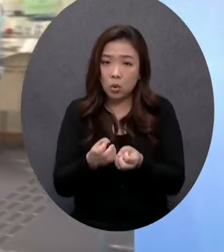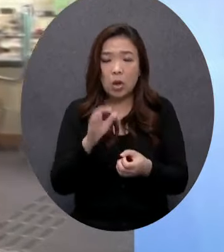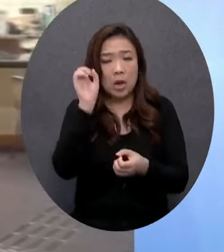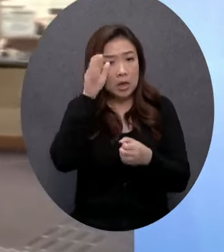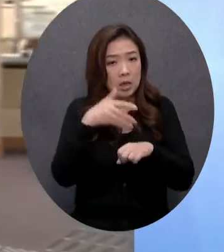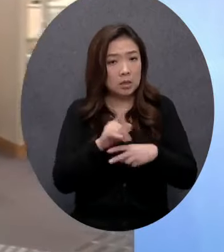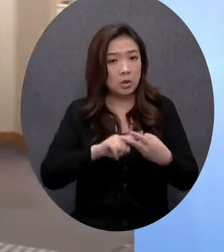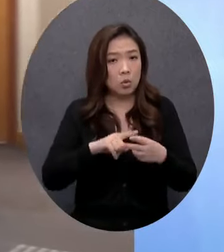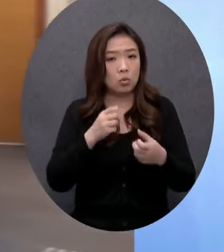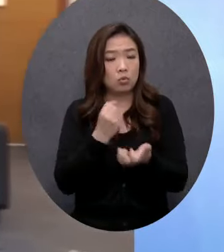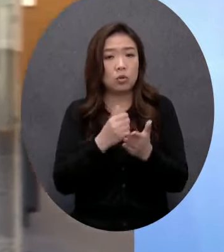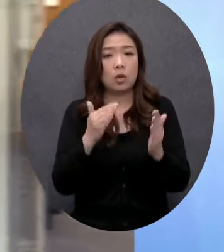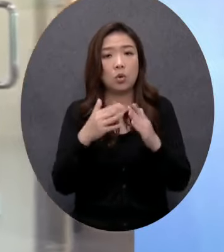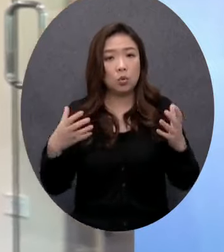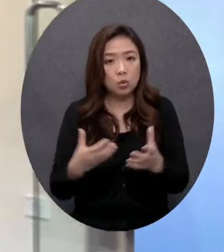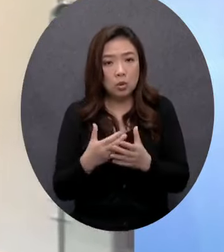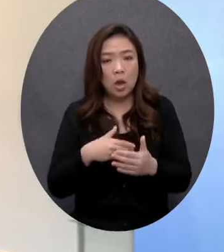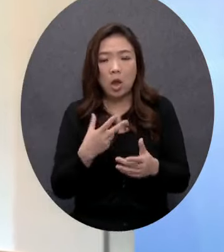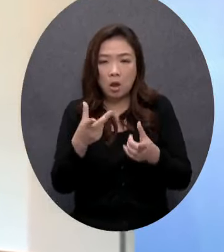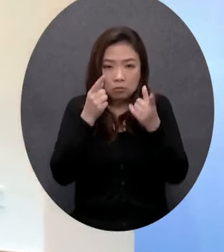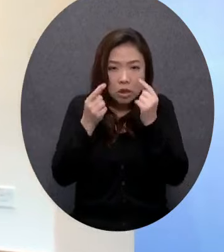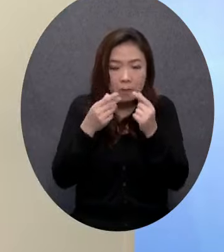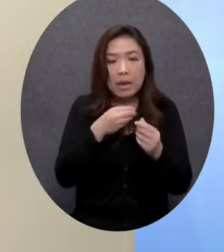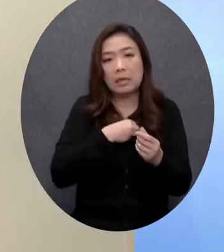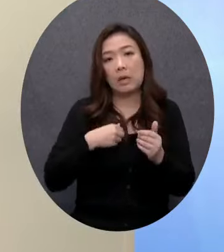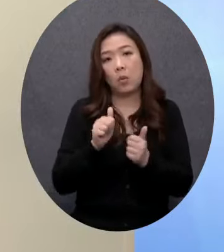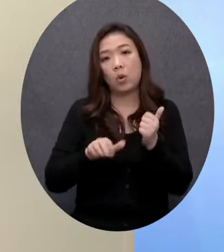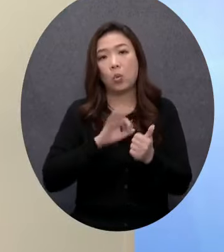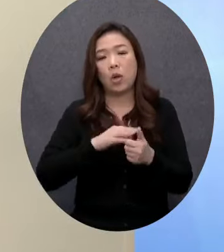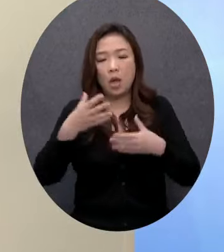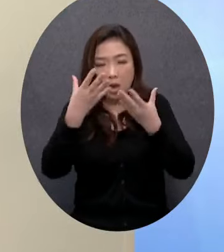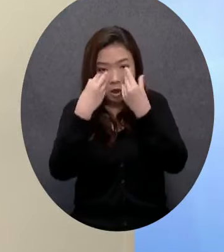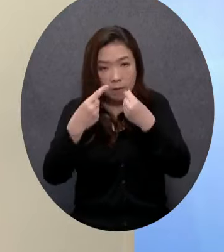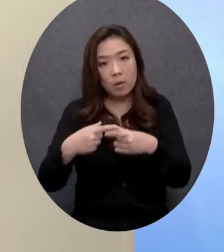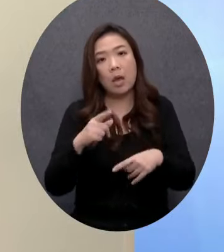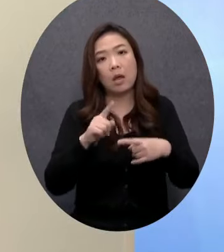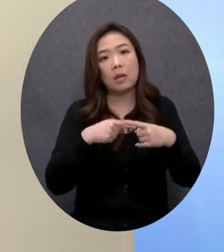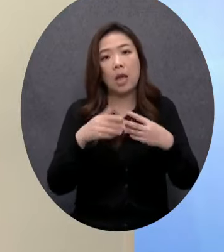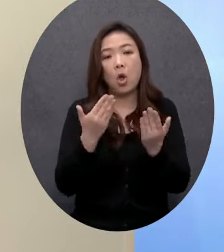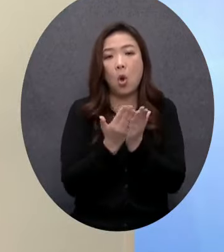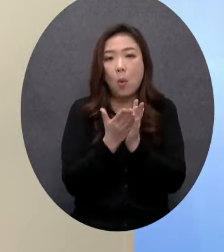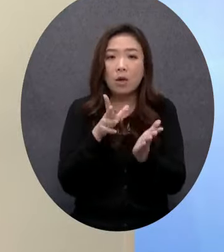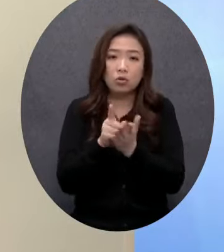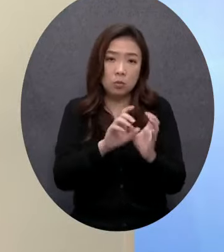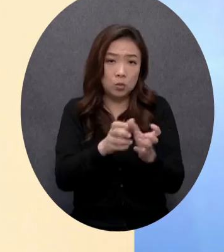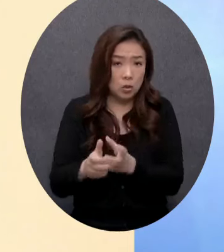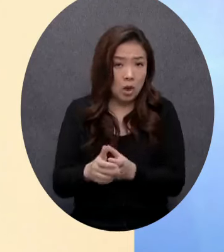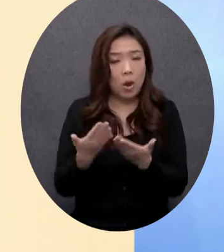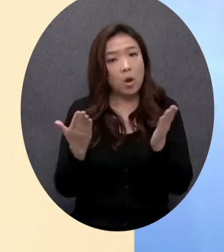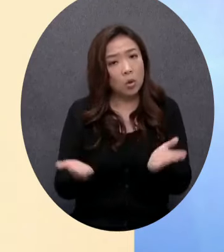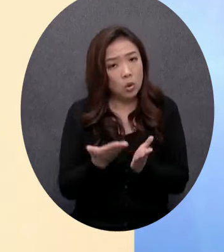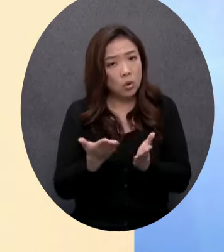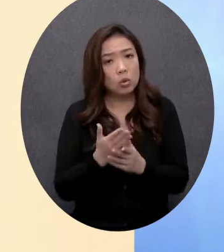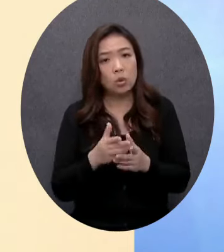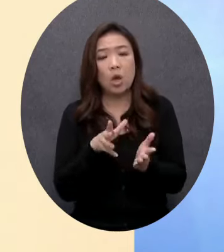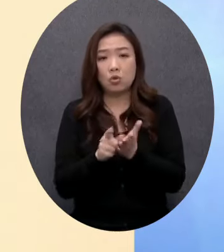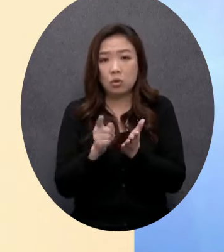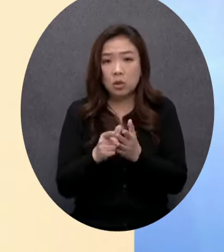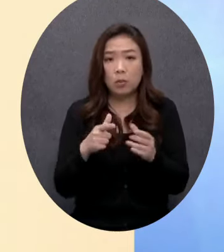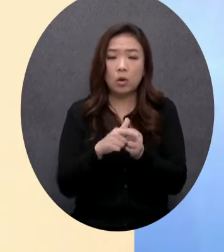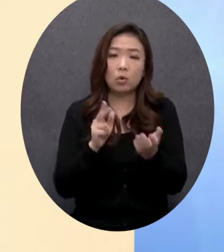成方面可以參考醫委會，吸納來自大學和專業團體的成員，或者推薦專業有公信力人士加